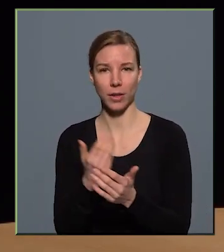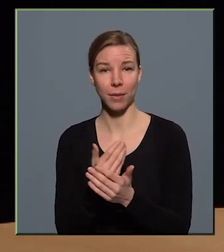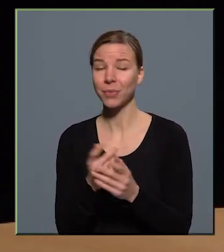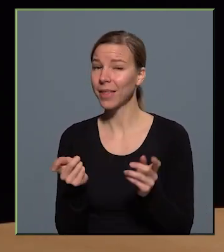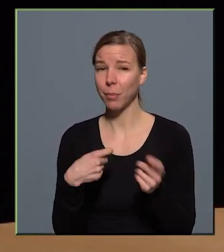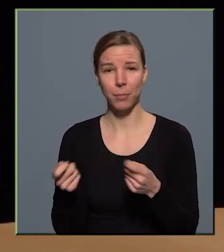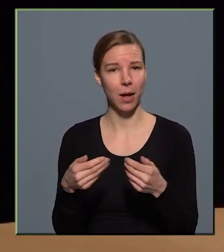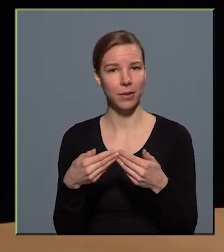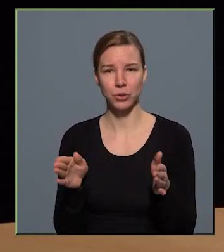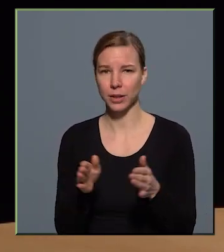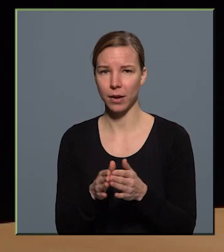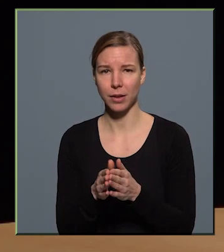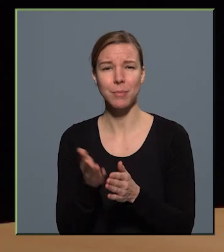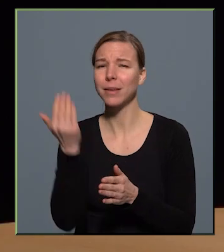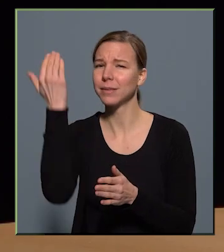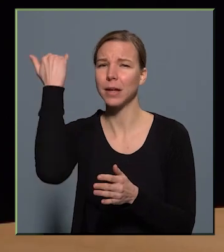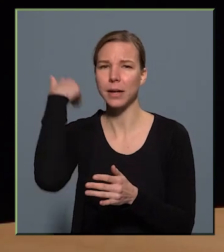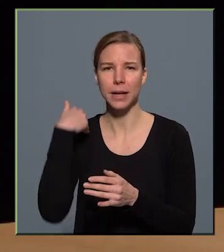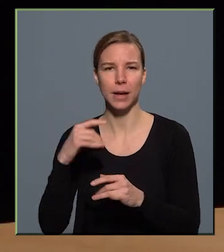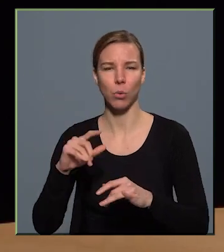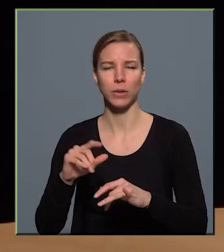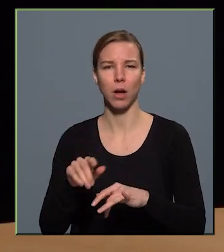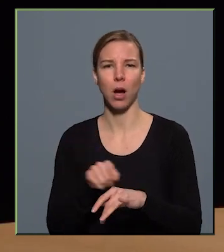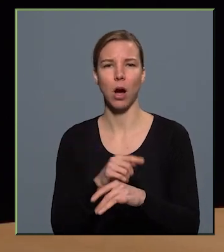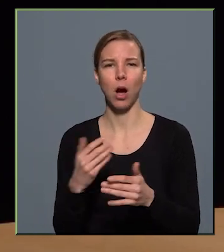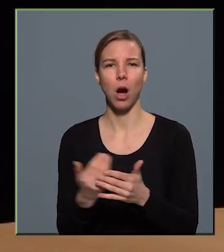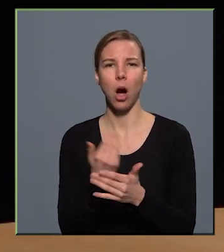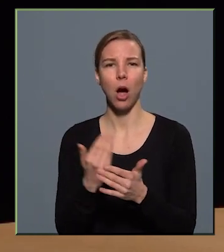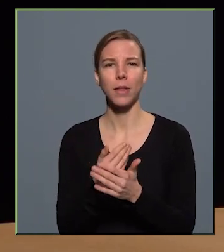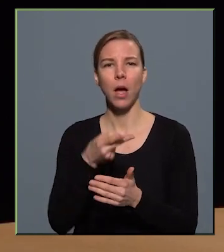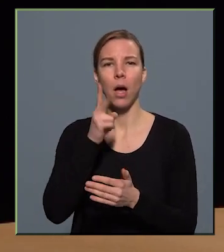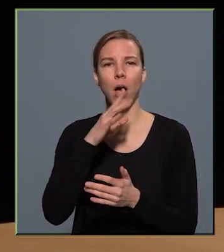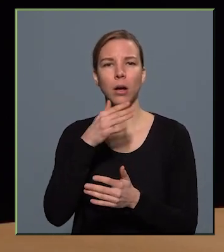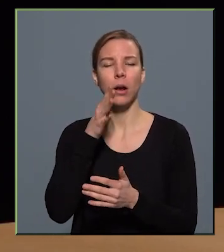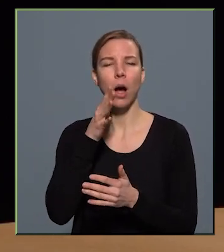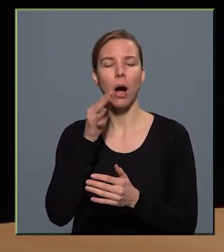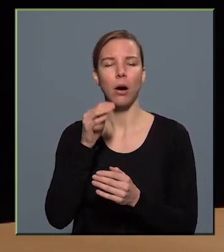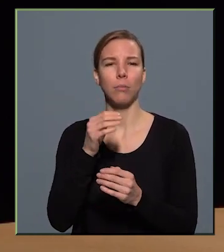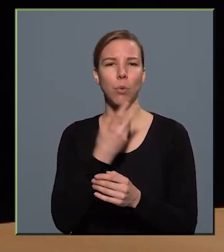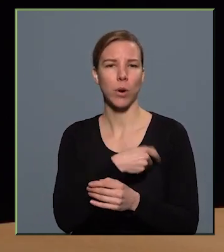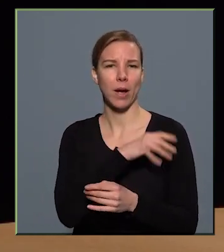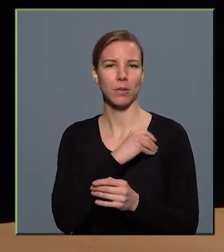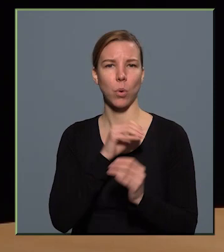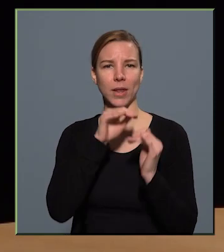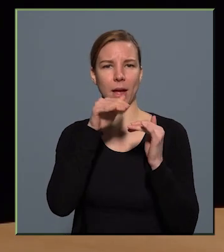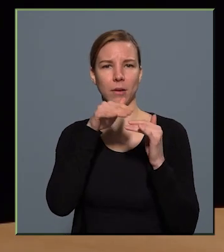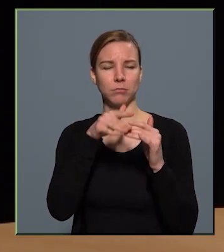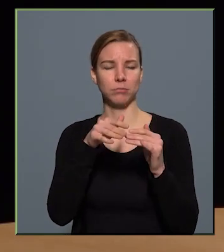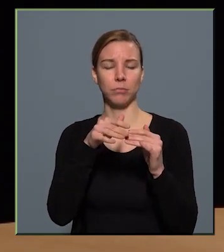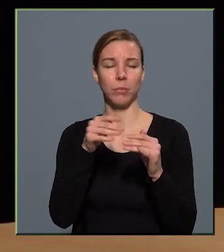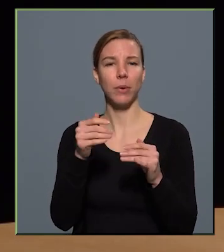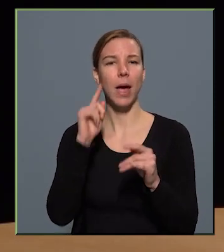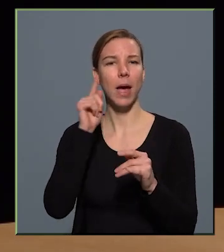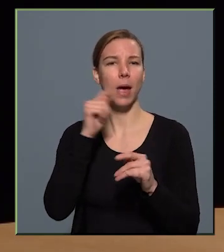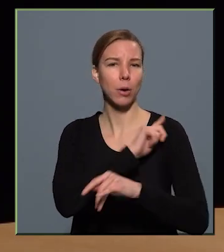piacnyitáshoz kötődik, nem a 90-es évek, nagyon-nagyon régen. A Krika vízesésnél lévő erőmű, én azt gondolom, hogy valamikor a század előn épült. Tehát, hogy ez